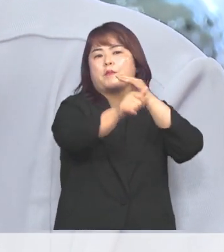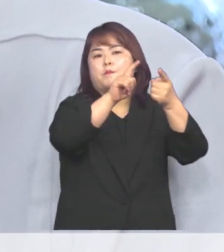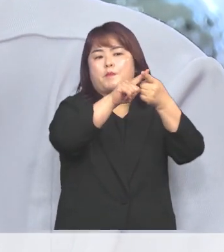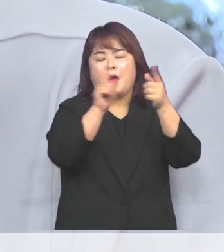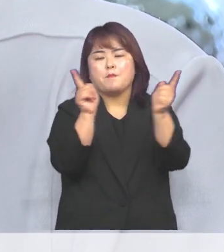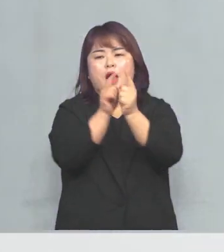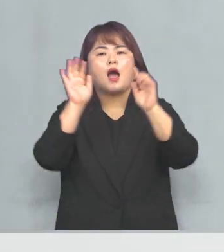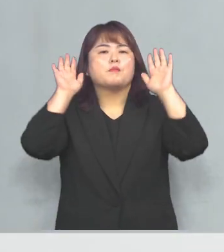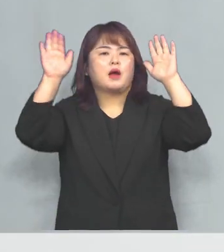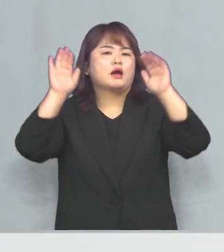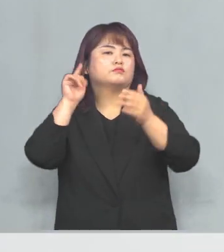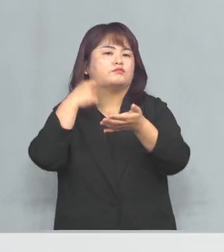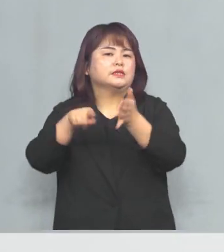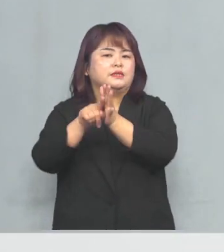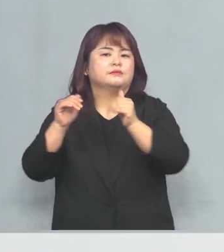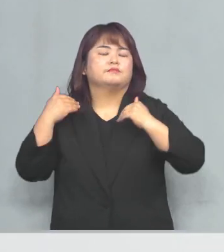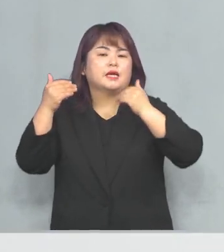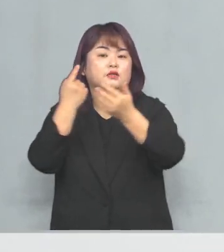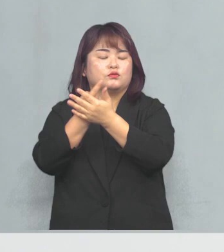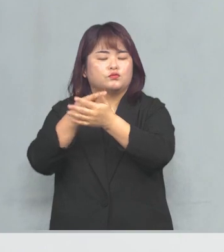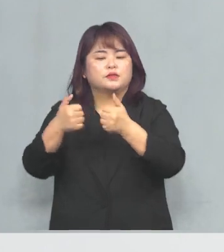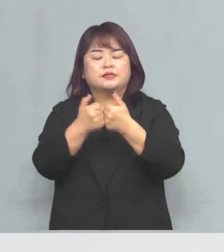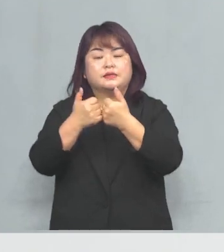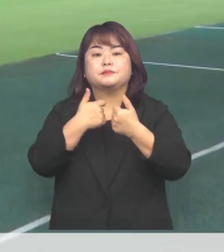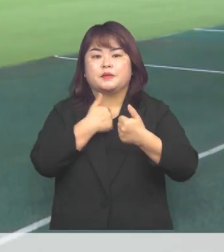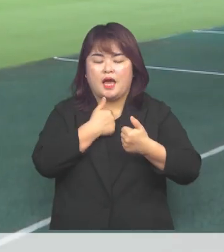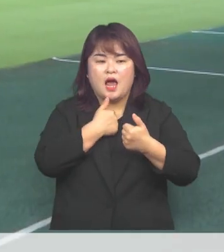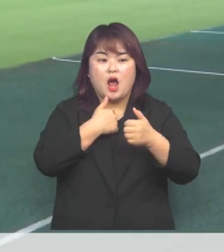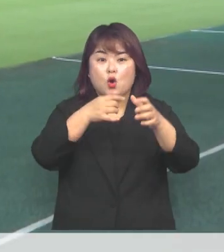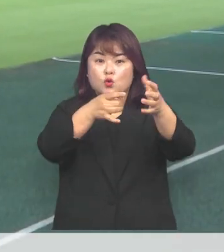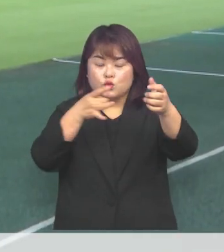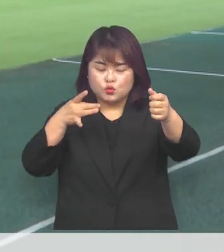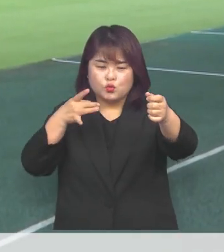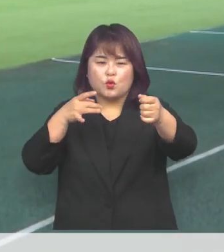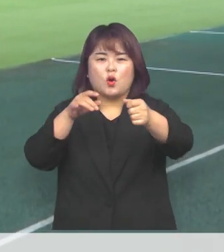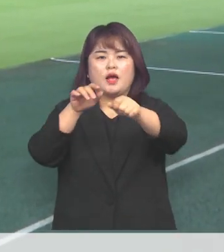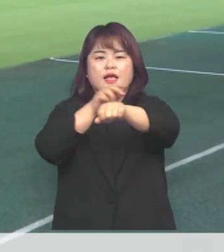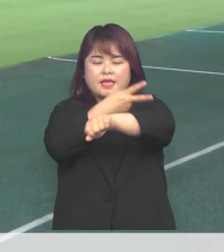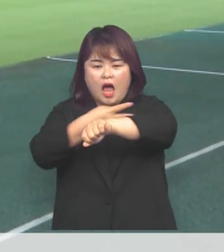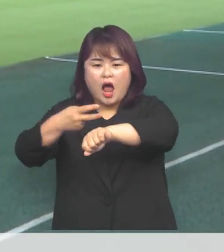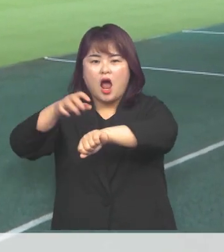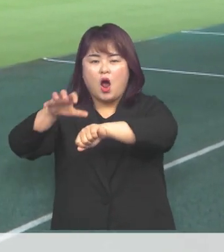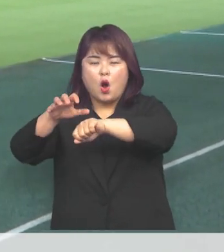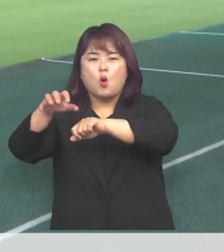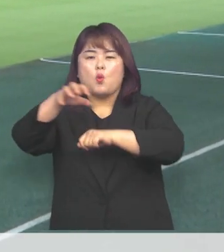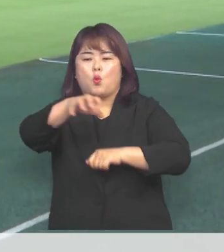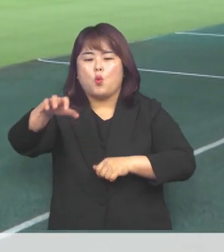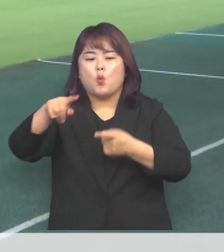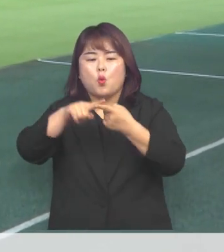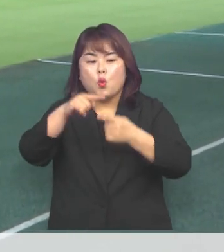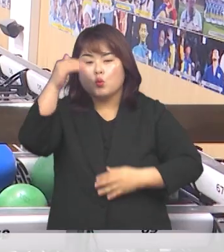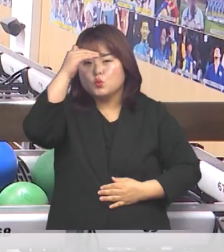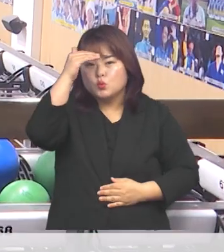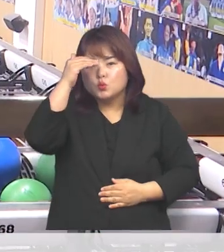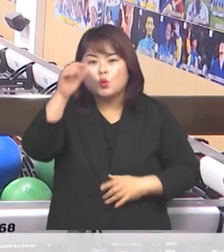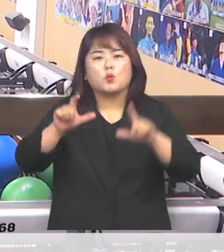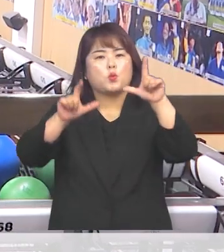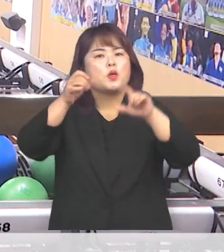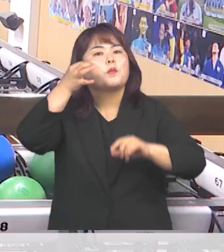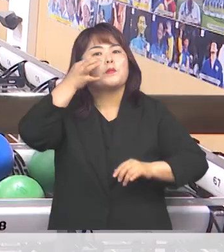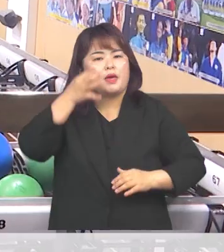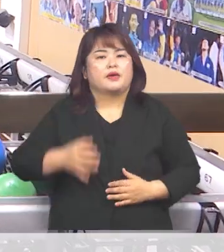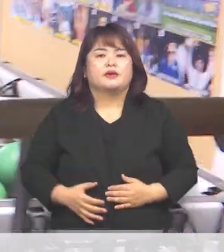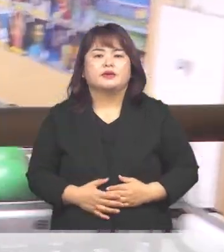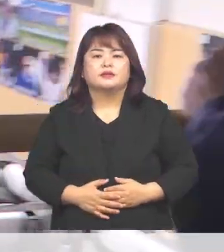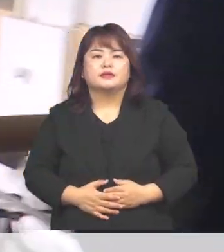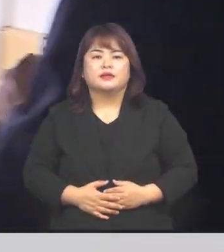방안을 논의했습니다. 이 시장은 수영장, 양궁장, 탁구장 등 시설을 둘러보고 선수들의 훈련 모습도